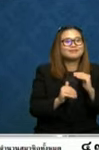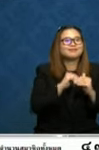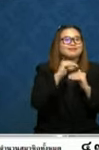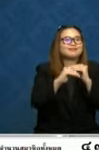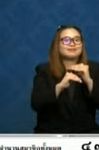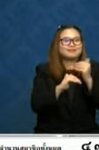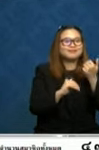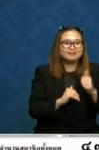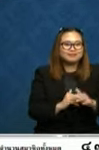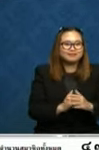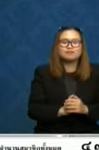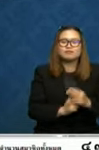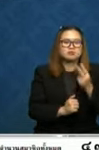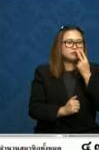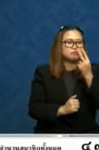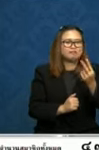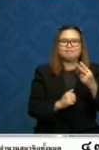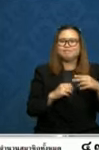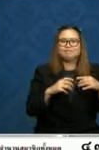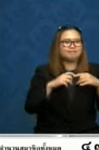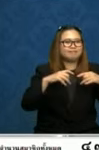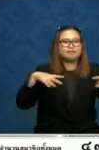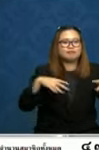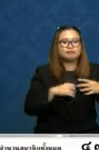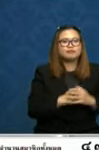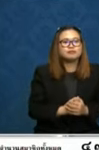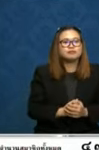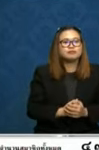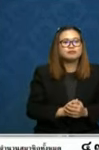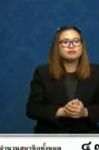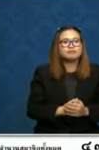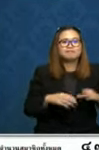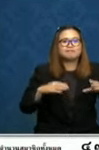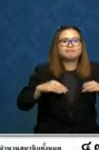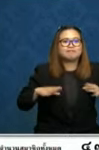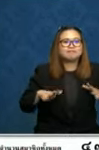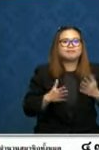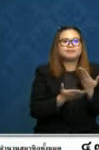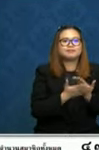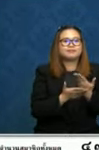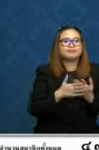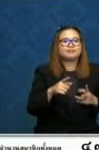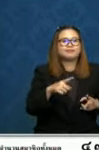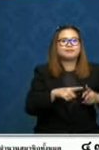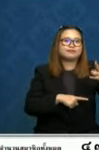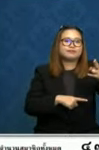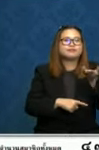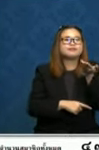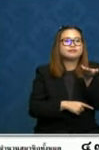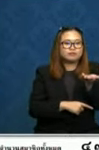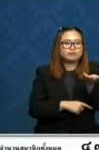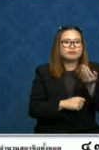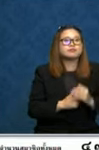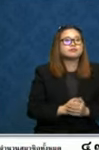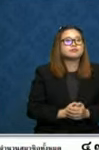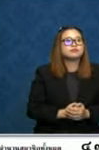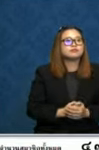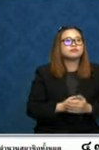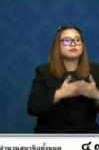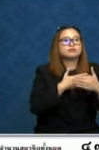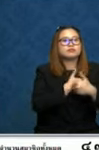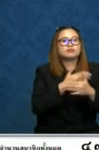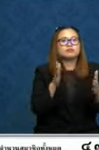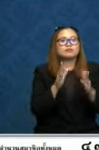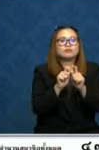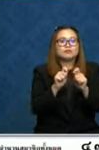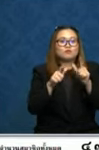บบเนี้ยผมไม่เห็นด้วยนะครับผมก็พยายามที่จะขอตัดนะครับงบประมาณนะครับไล่ตั้งแต่ห้องอนุจนห้องใหญ่แต่ว่